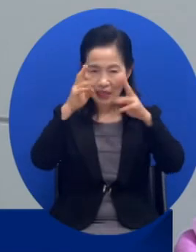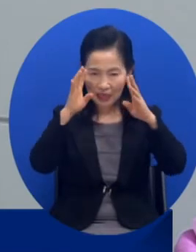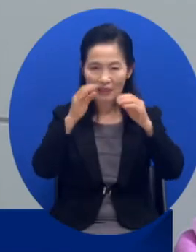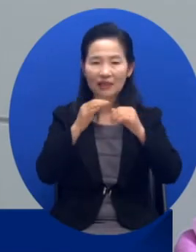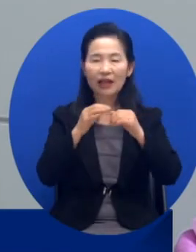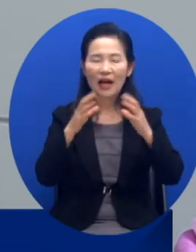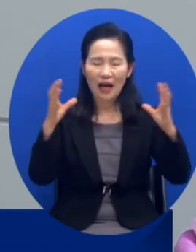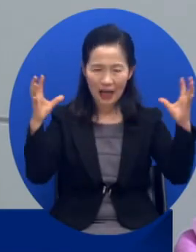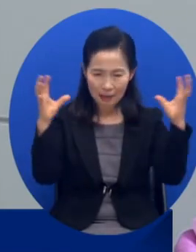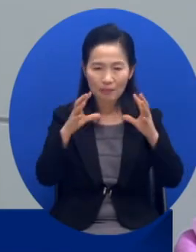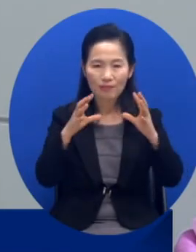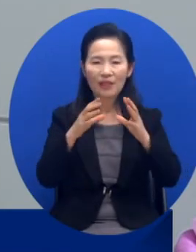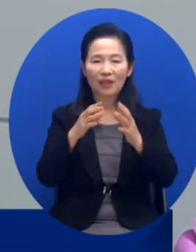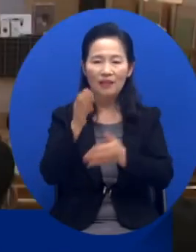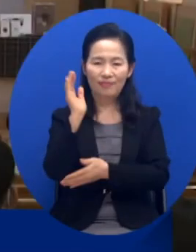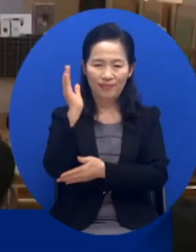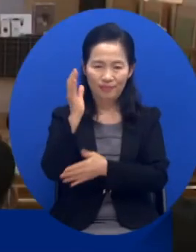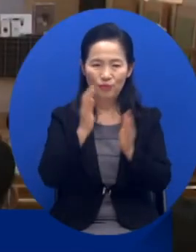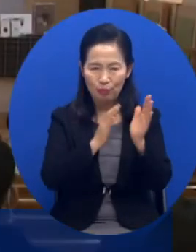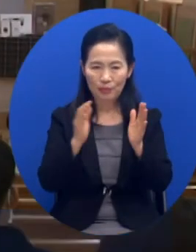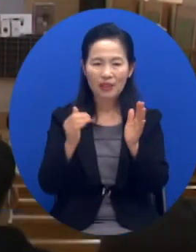콜라보로 행사를 준비하게 되었는데요.